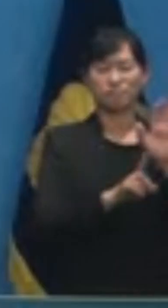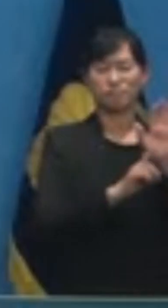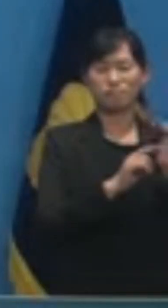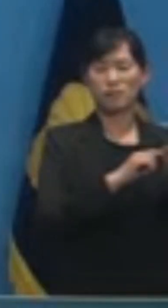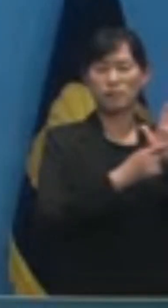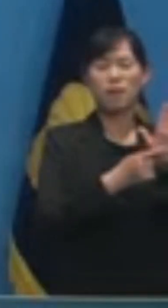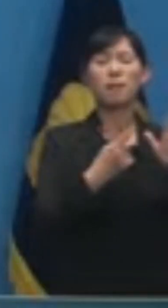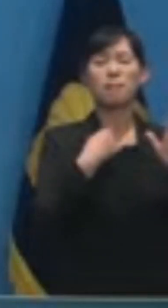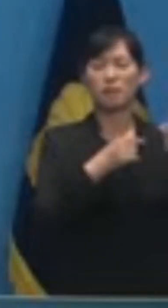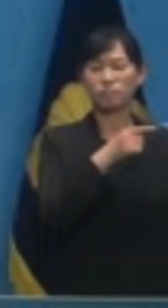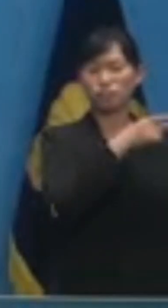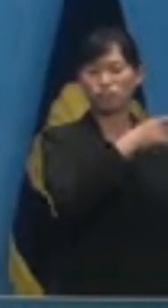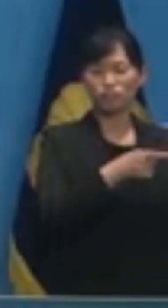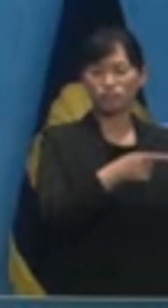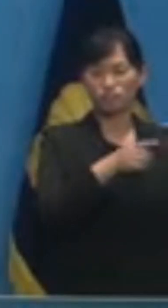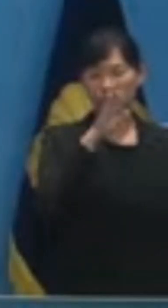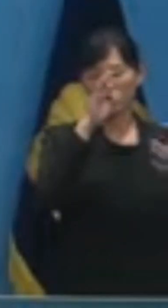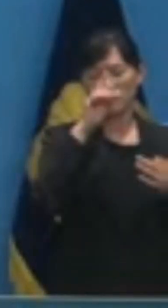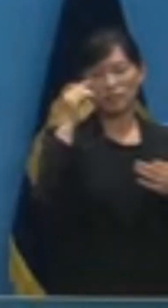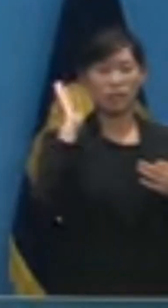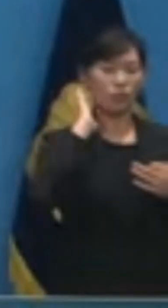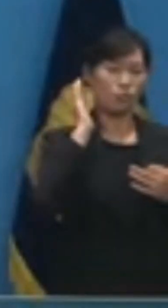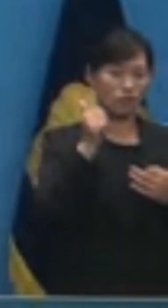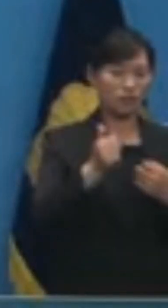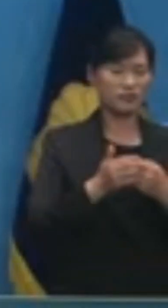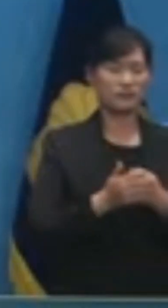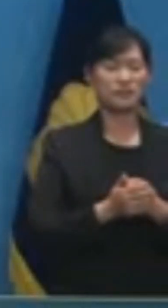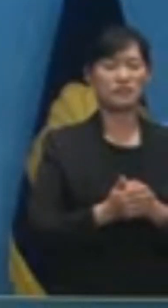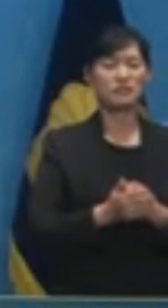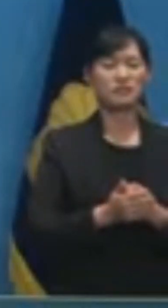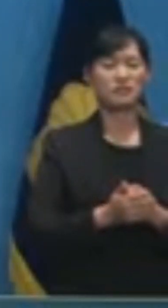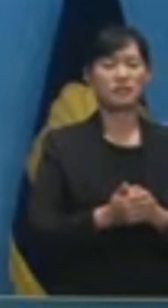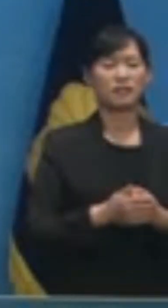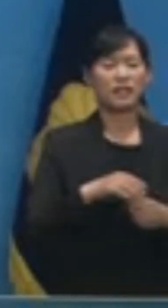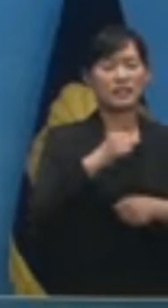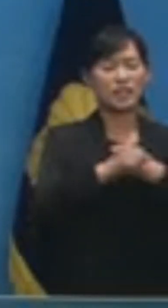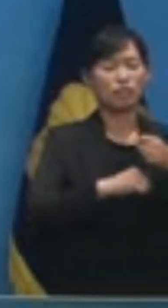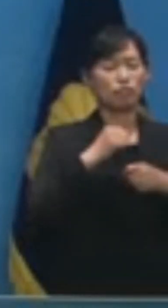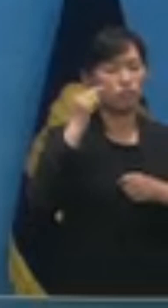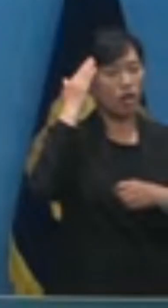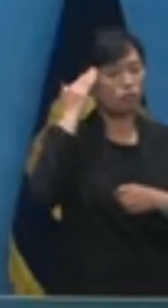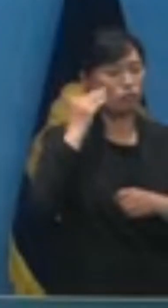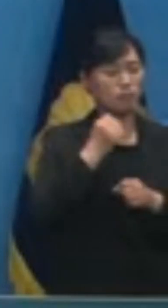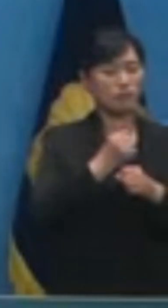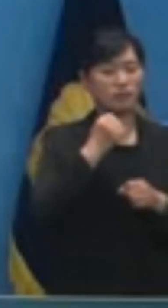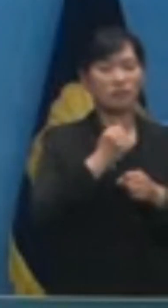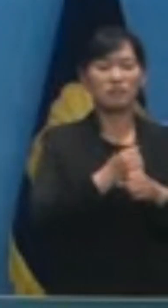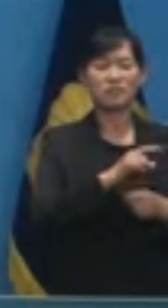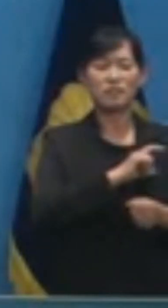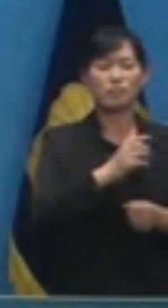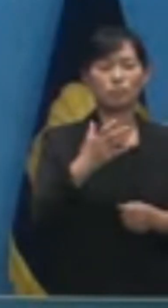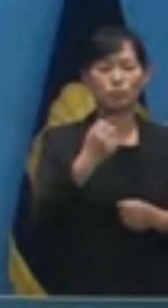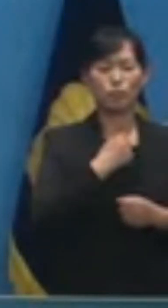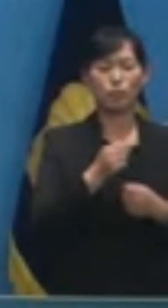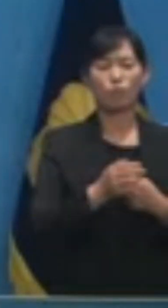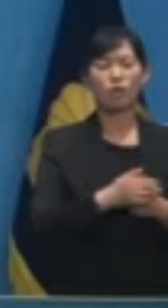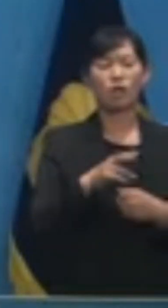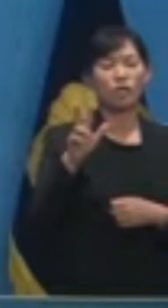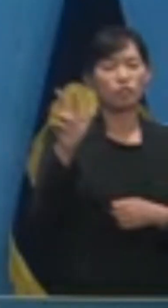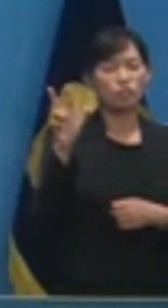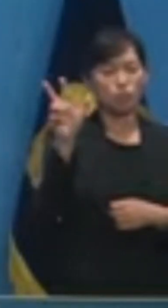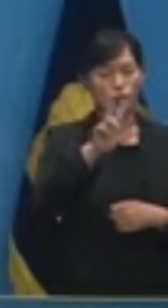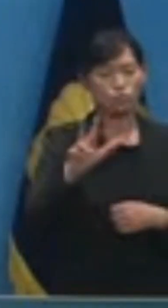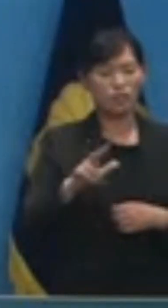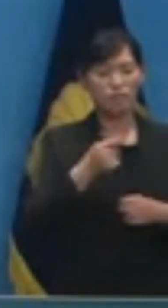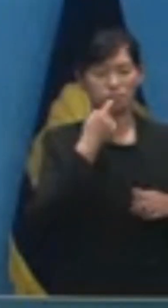윤석열 당시 대통령은 종북 박국가 세력을 척결하고 자유 대한민국을 수호하겠다는 명분으로 전국 단위의